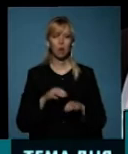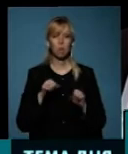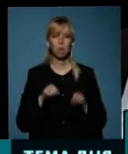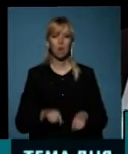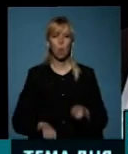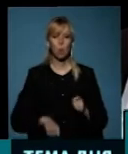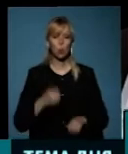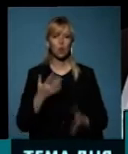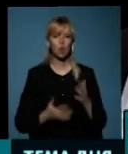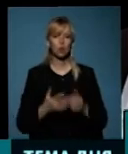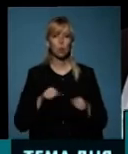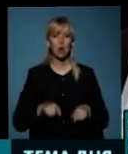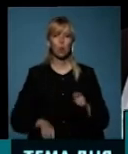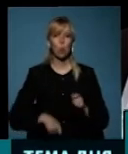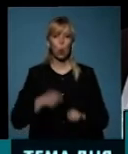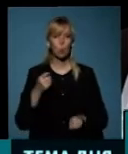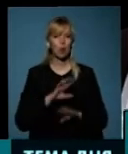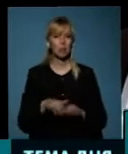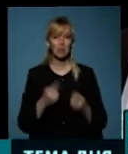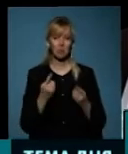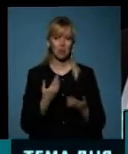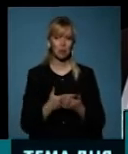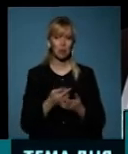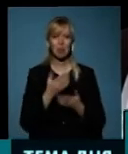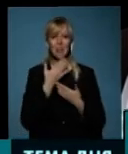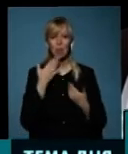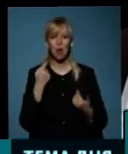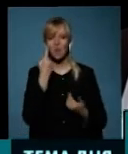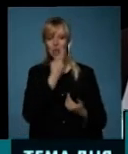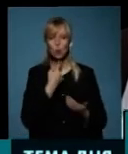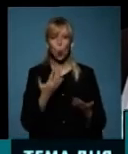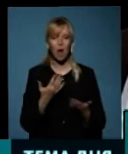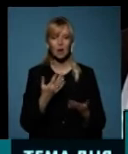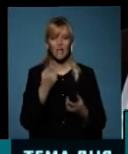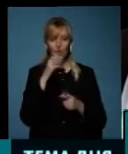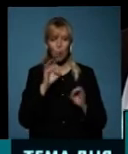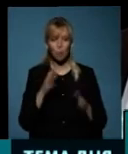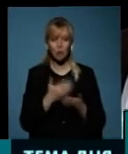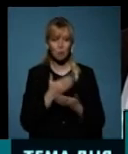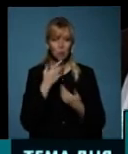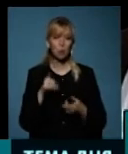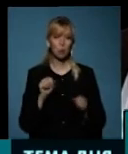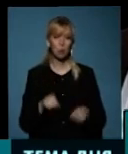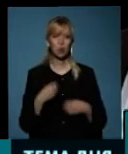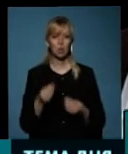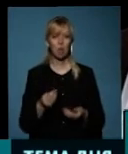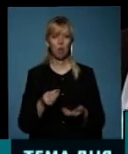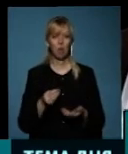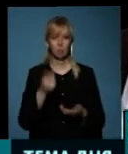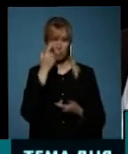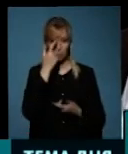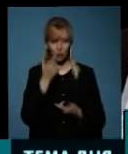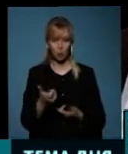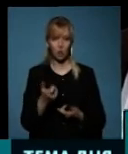правопорушення. Якщо правопорушення незначне, наприклад, немає візуальної інформації, його можна дати йому припис на